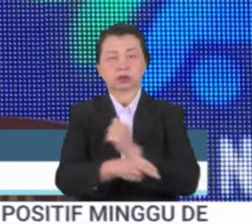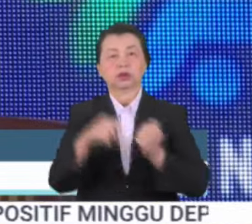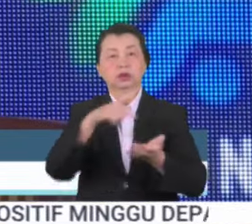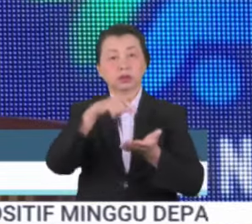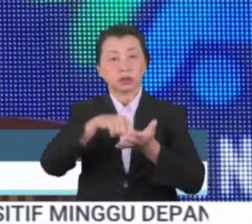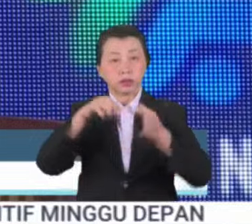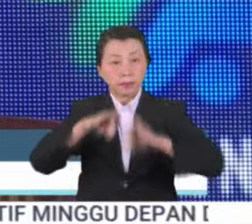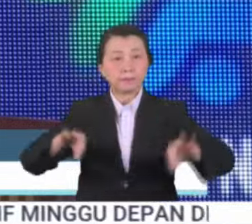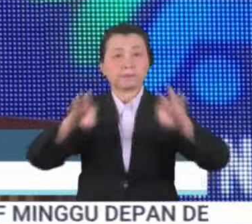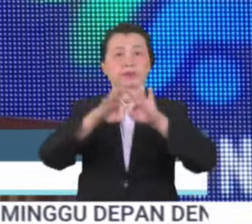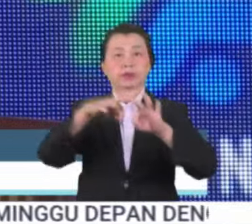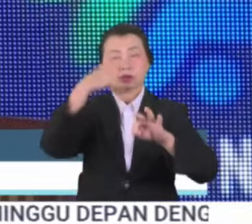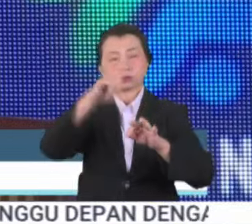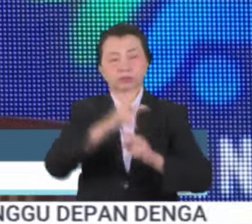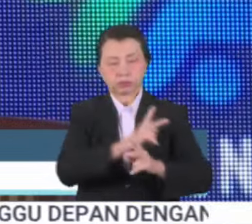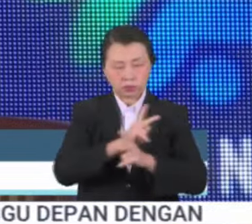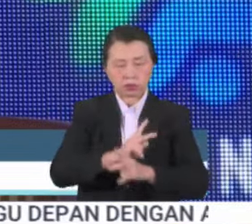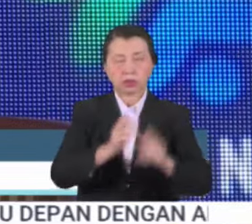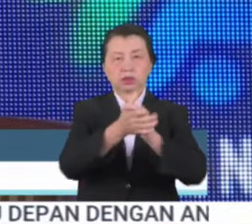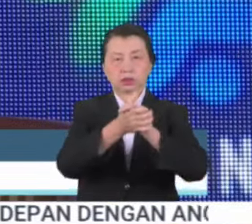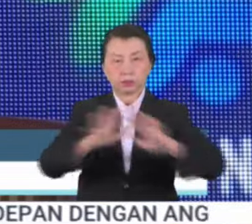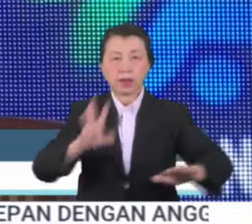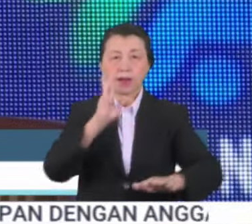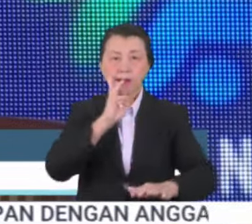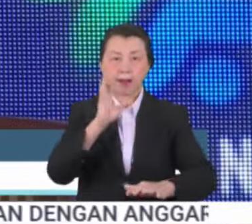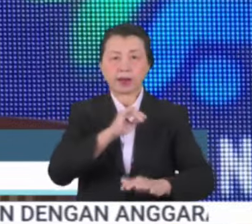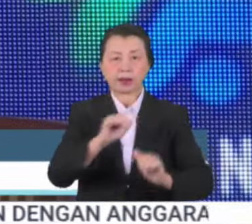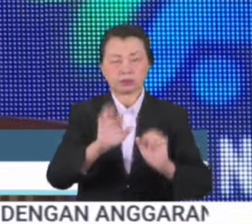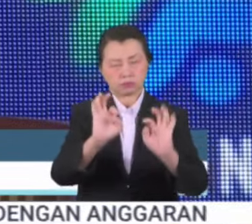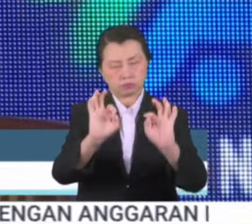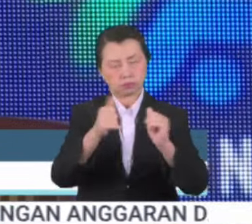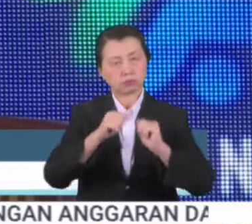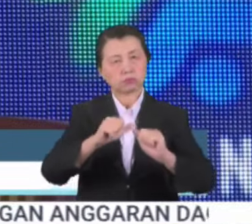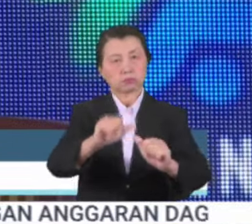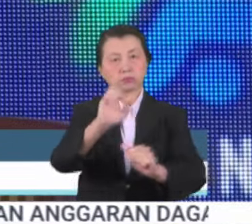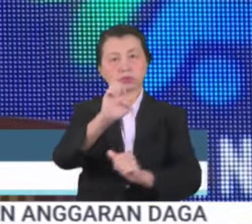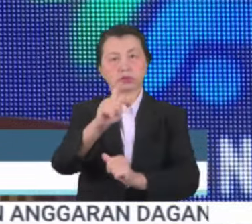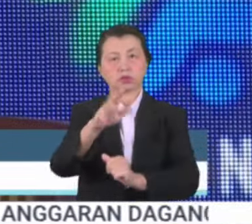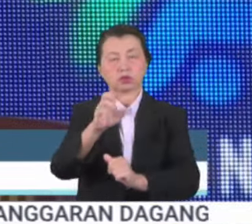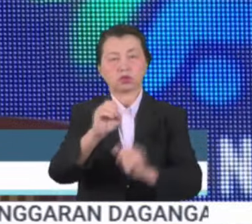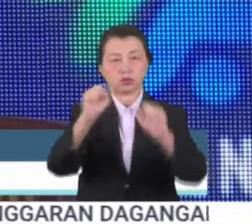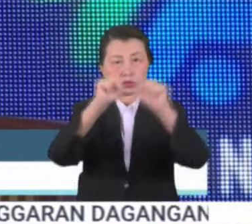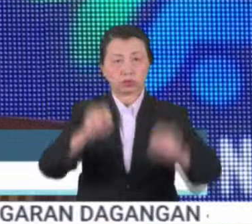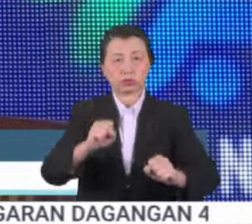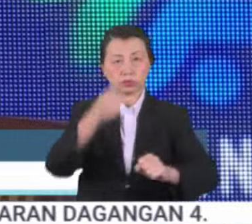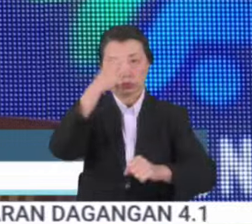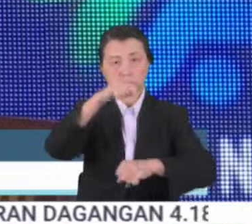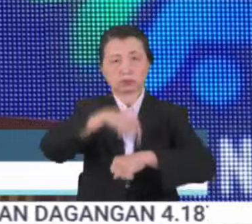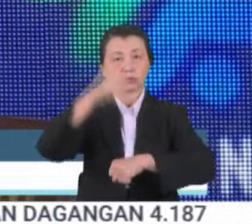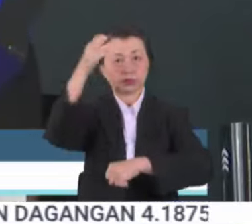penting untuk melindungi keselamatan air dan kemampanan ekosistem demi masa depan yang baik.